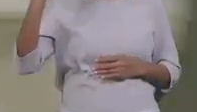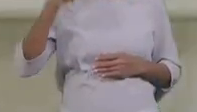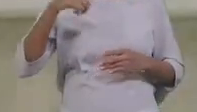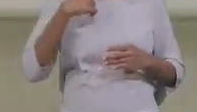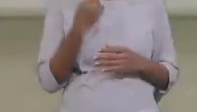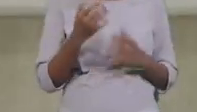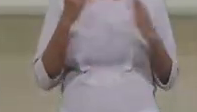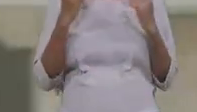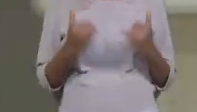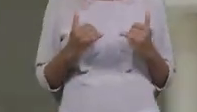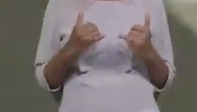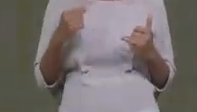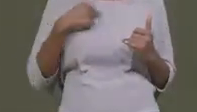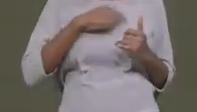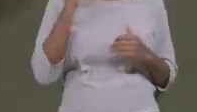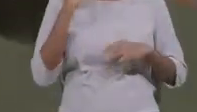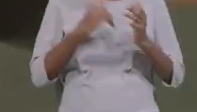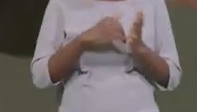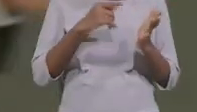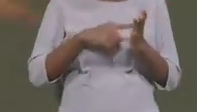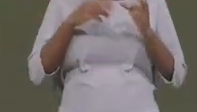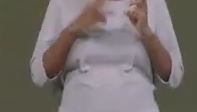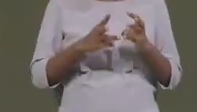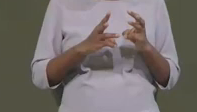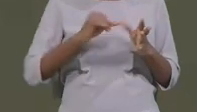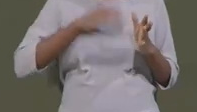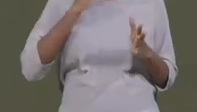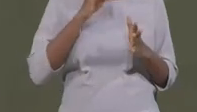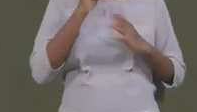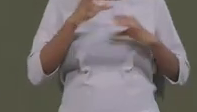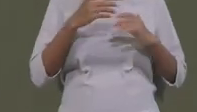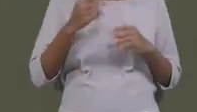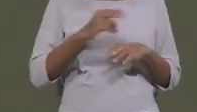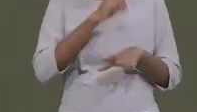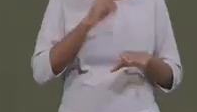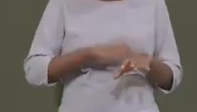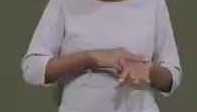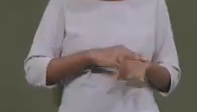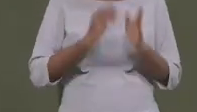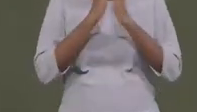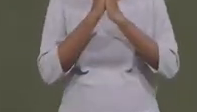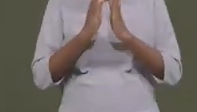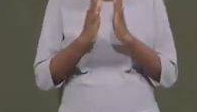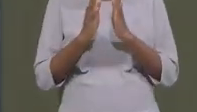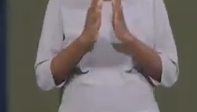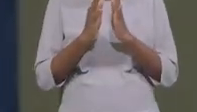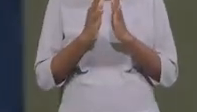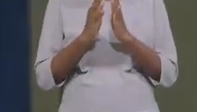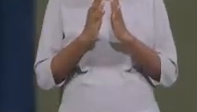d'accord, maintenant, nous allons le faire aujourd'hui. Je ne vais pas faire la chose habituelle.